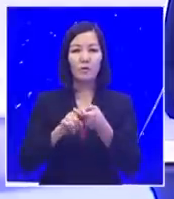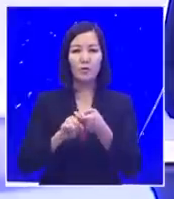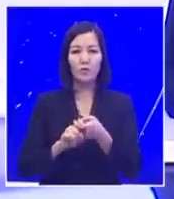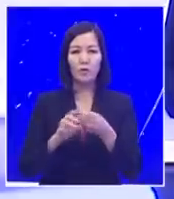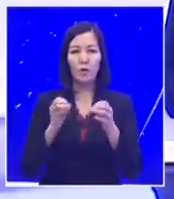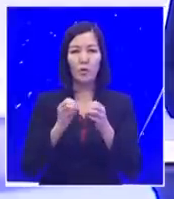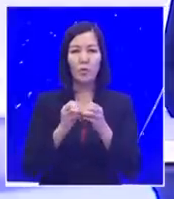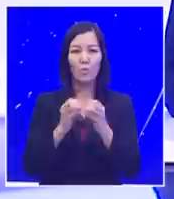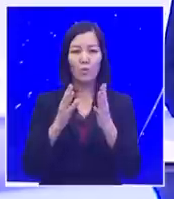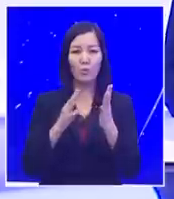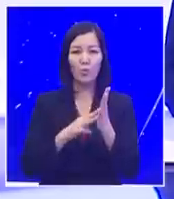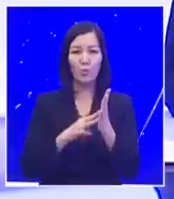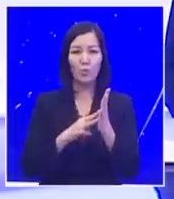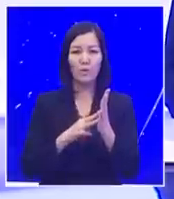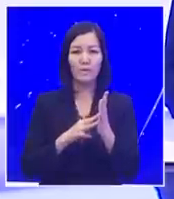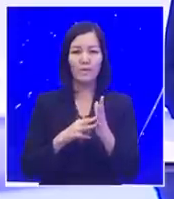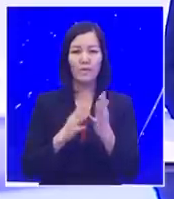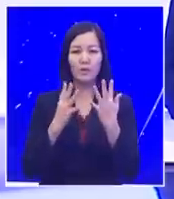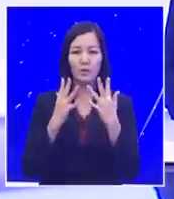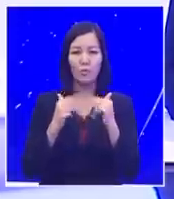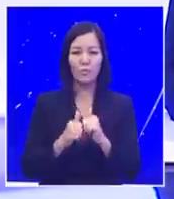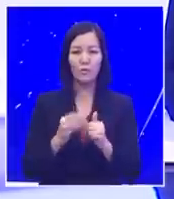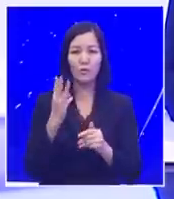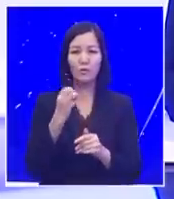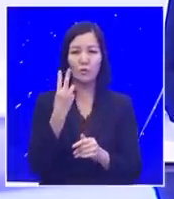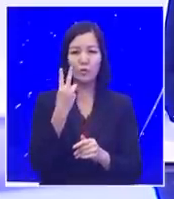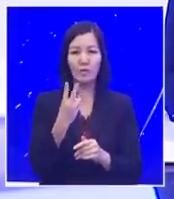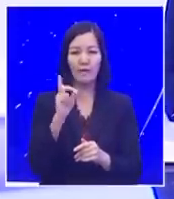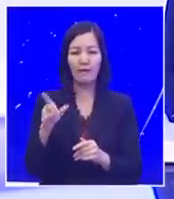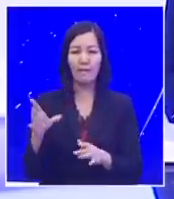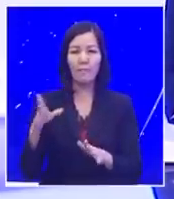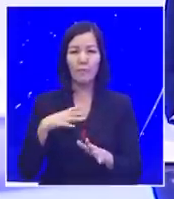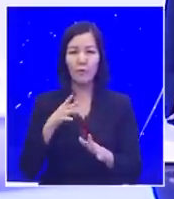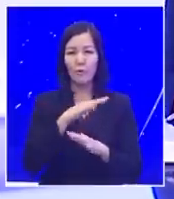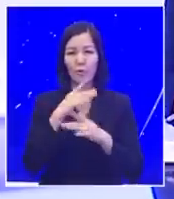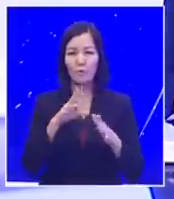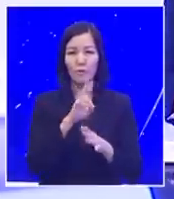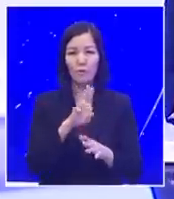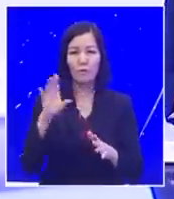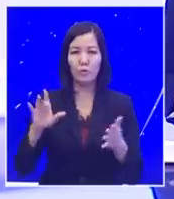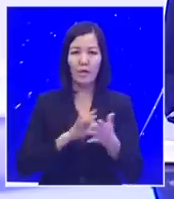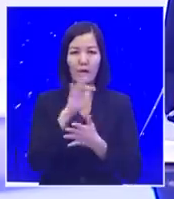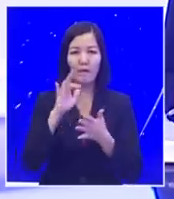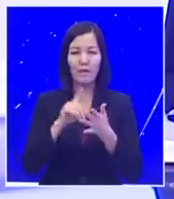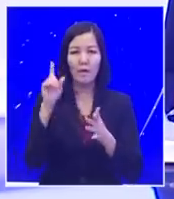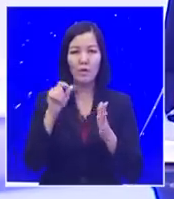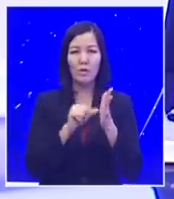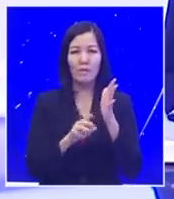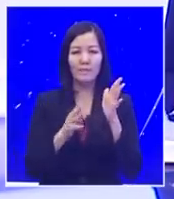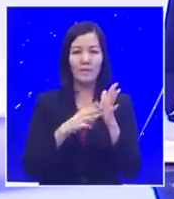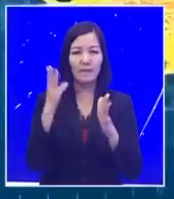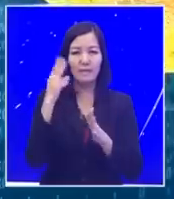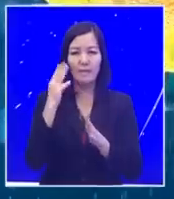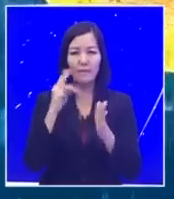COVID-19 жұқтырғандар саны бүгін елде 302-ге жетті. Олардың басым бөлігі Елорда тұрғындары. Нұр-Сұлтанда 168,